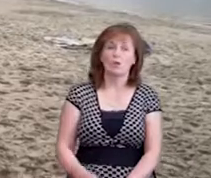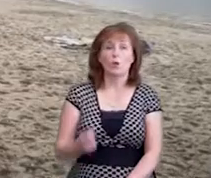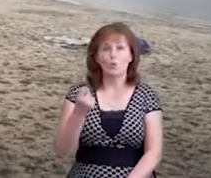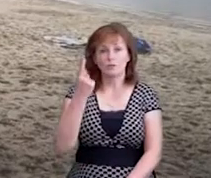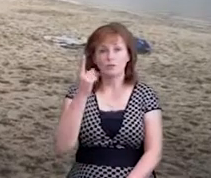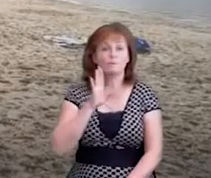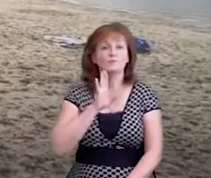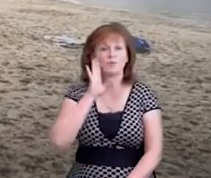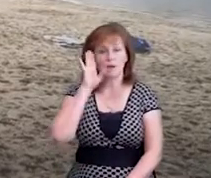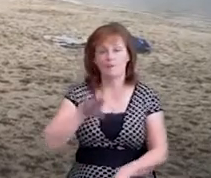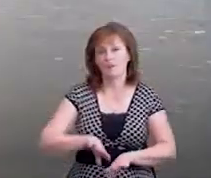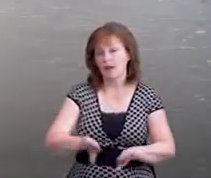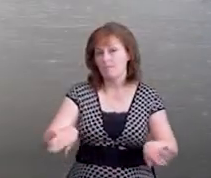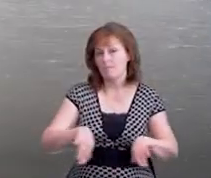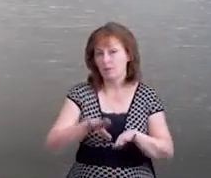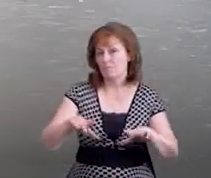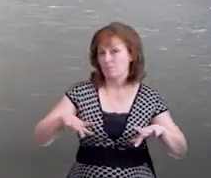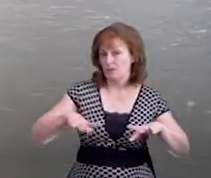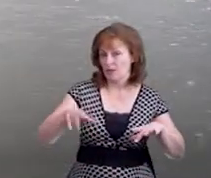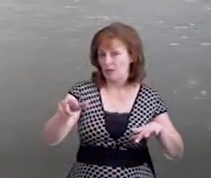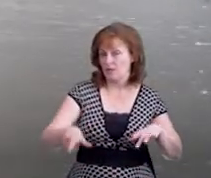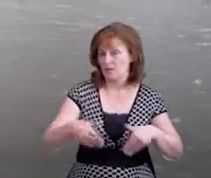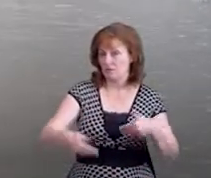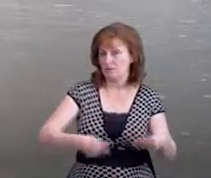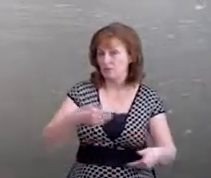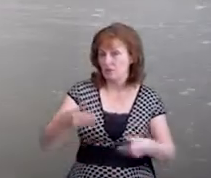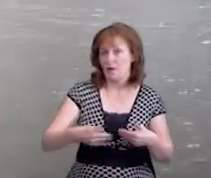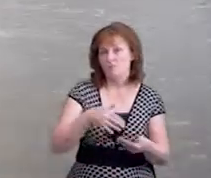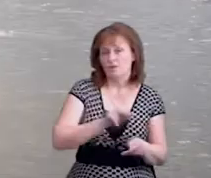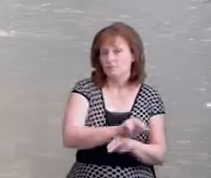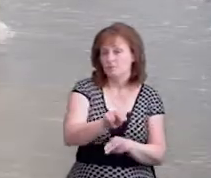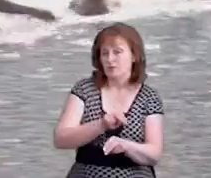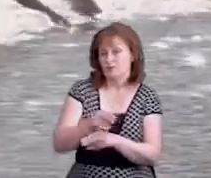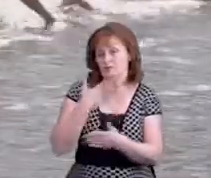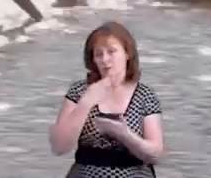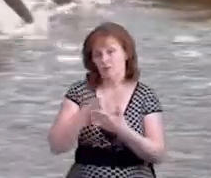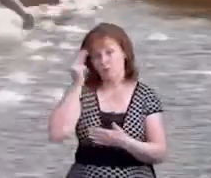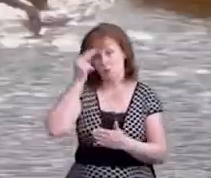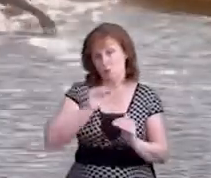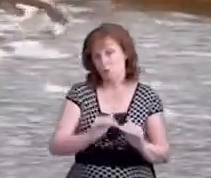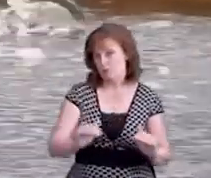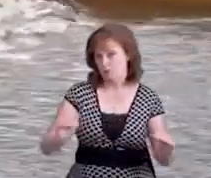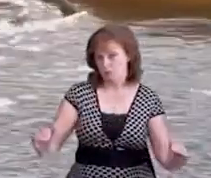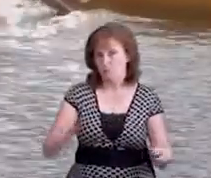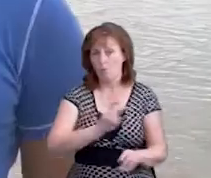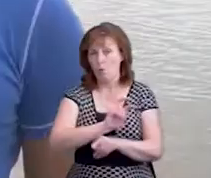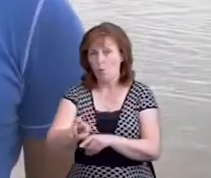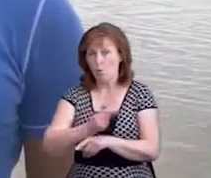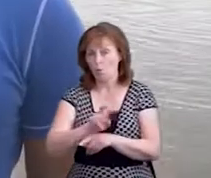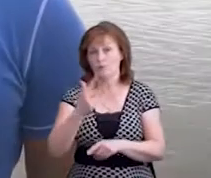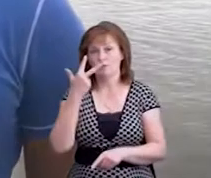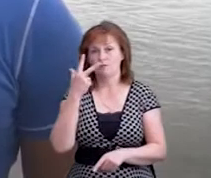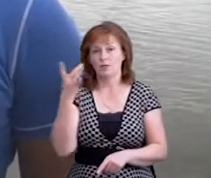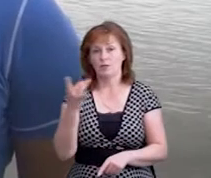11 ранку на пляжі «Золотий берег» тренер із плавання Дмитро Ковтун займається зі своїми учнями. Ходять сюди тричі на тиждень.